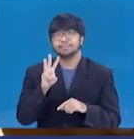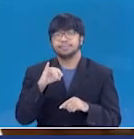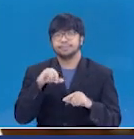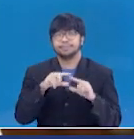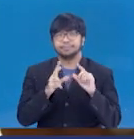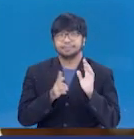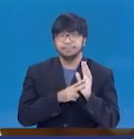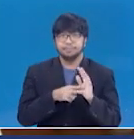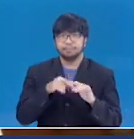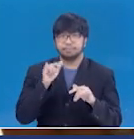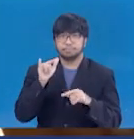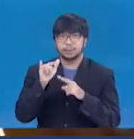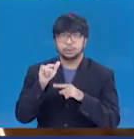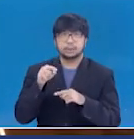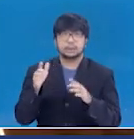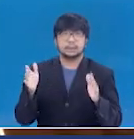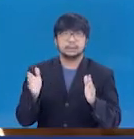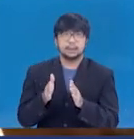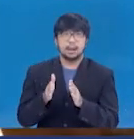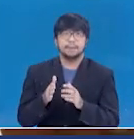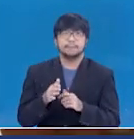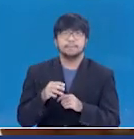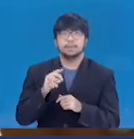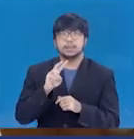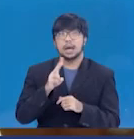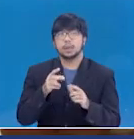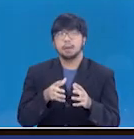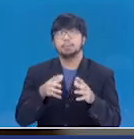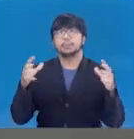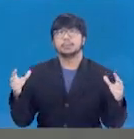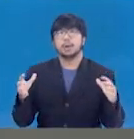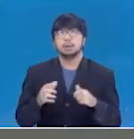dari yang tipe narrow ya, menjadi tipe yang lebih besar lagi.